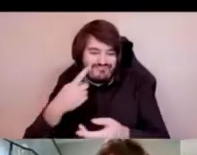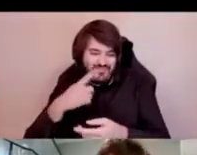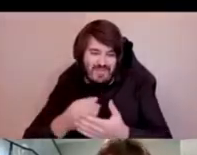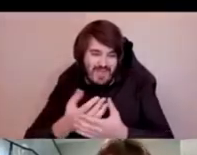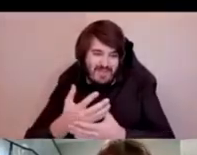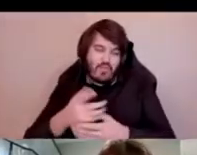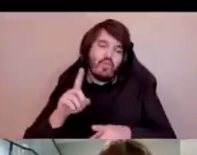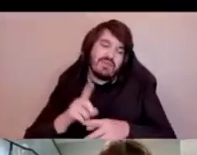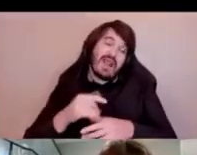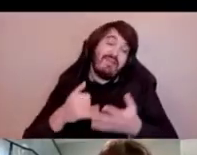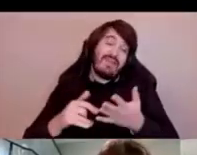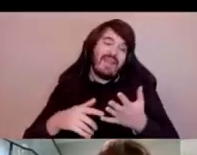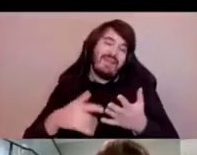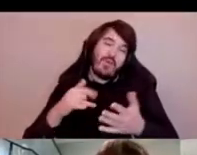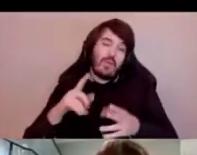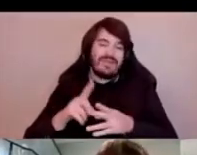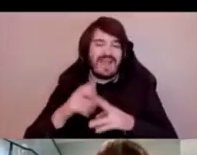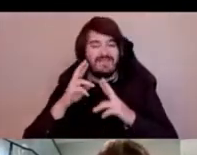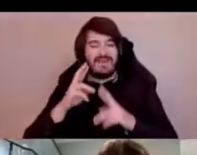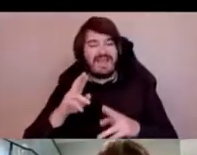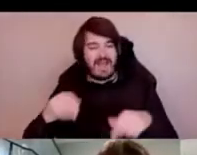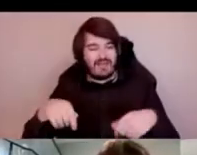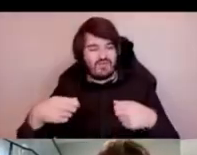ça plus tard.